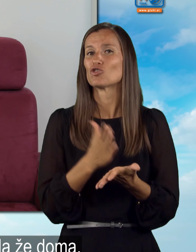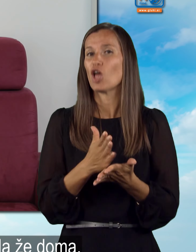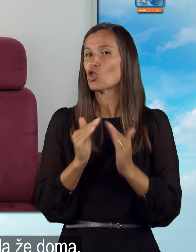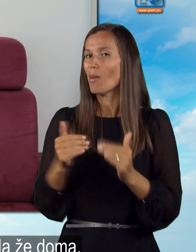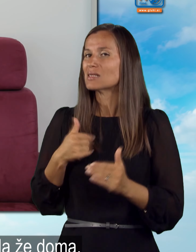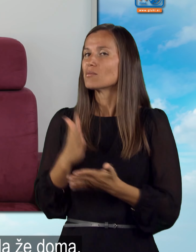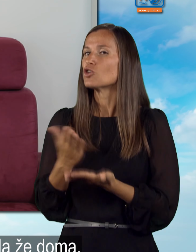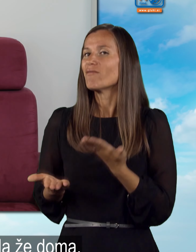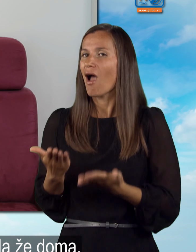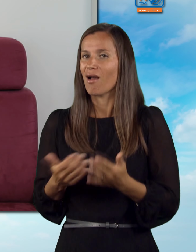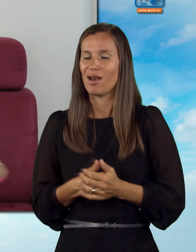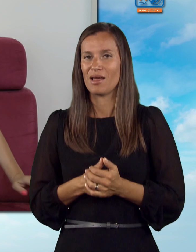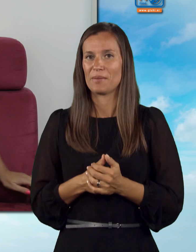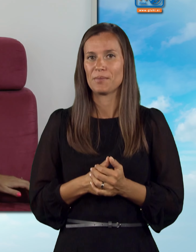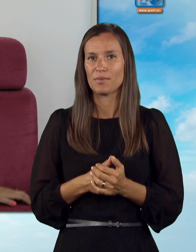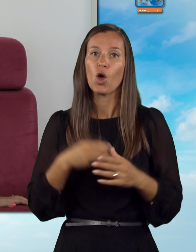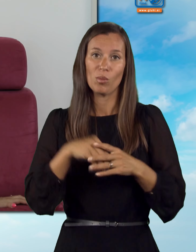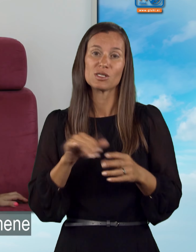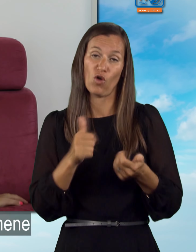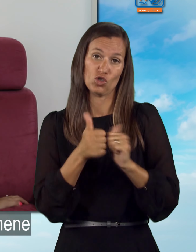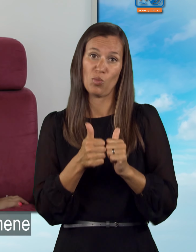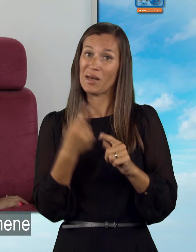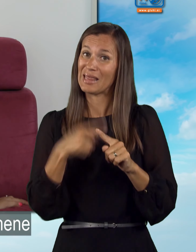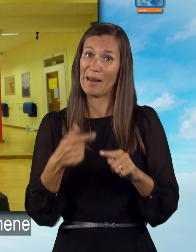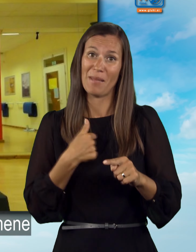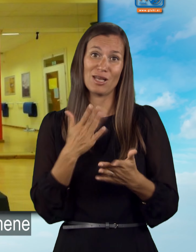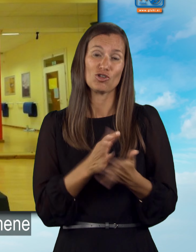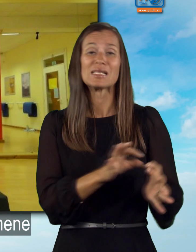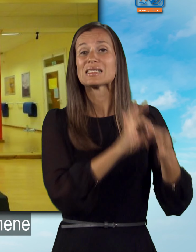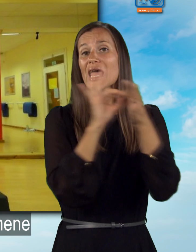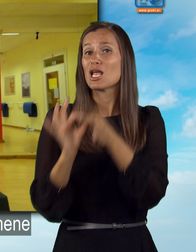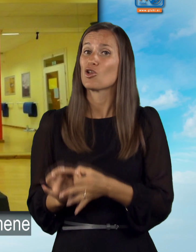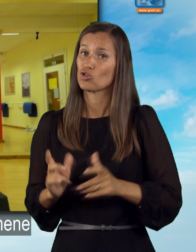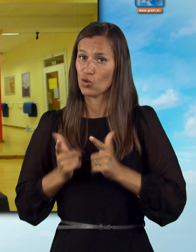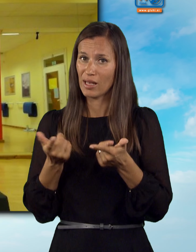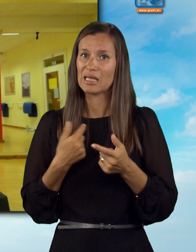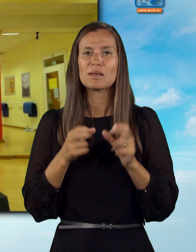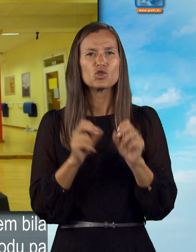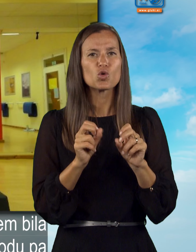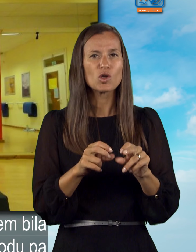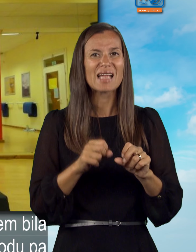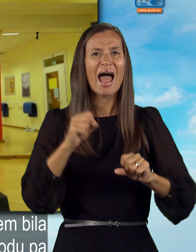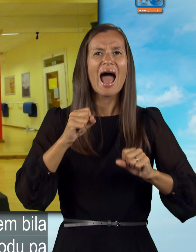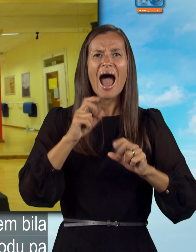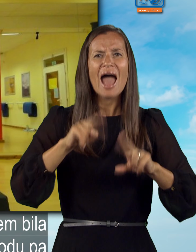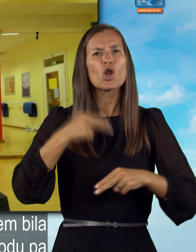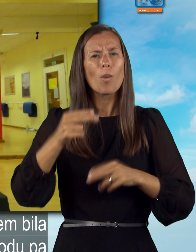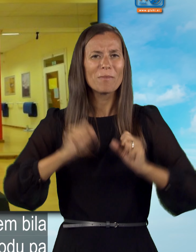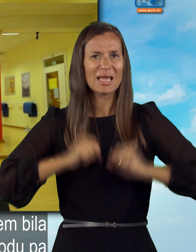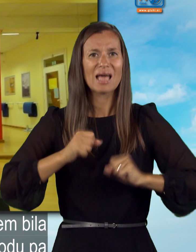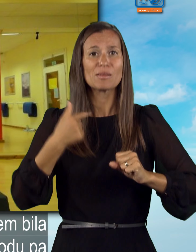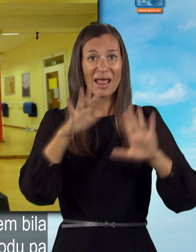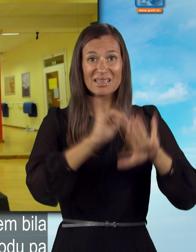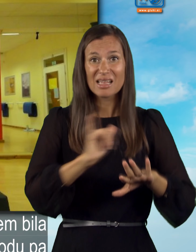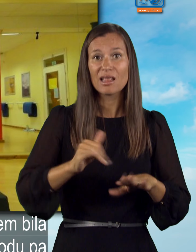Sem rekla, da sem se že doma stehtala. V bistvu je šport del mene že celo življenje. Inštruktorica aerobike sem bila 10